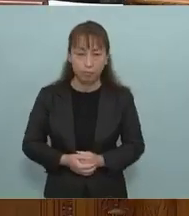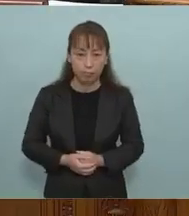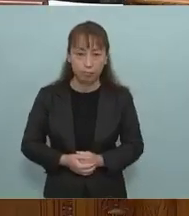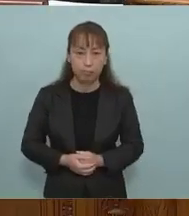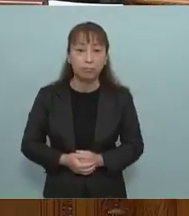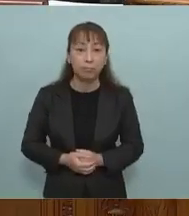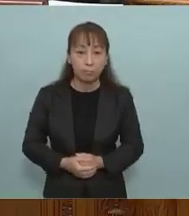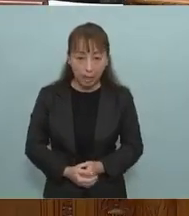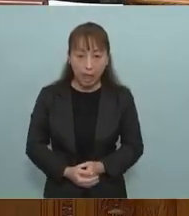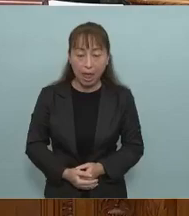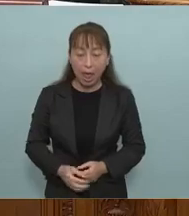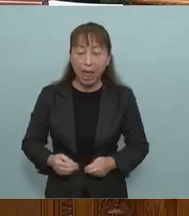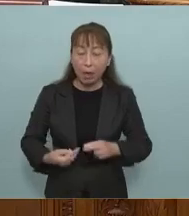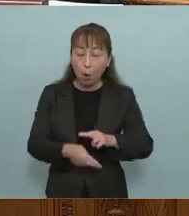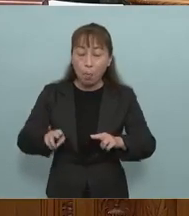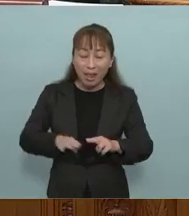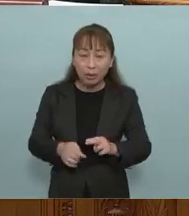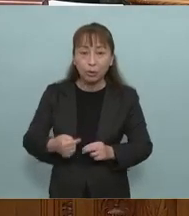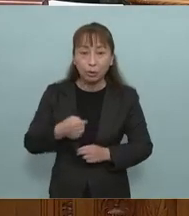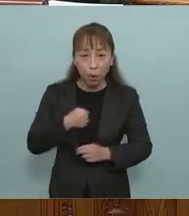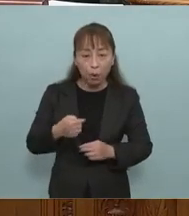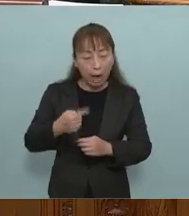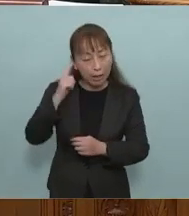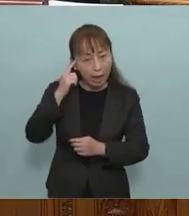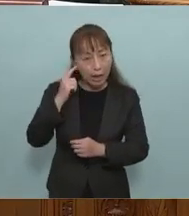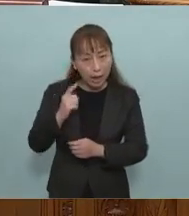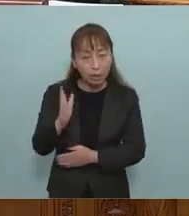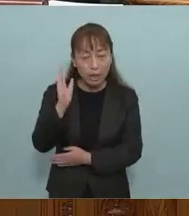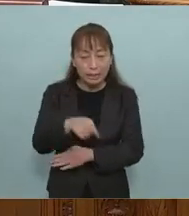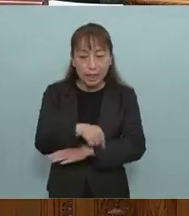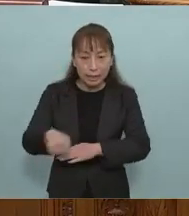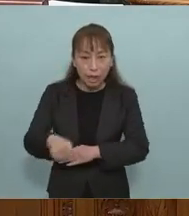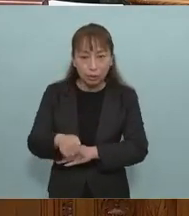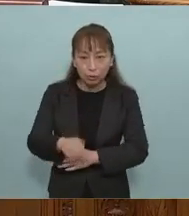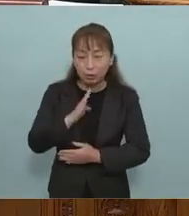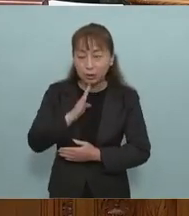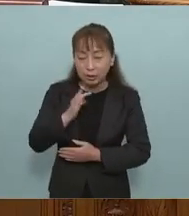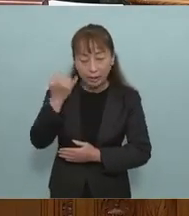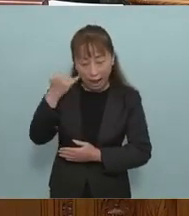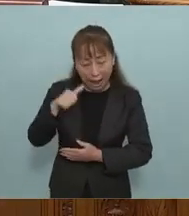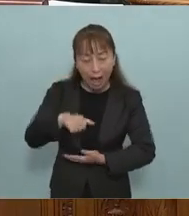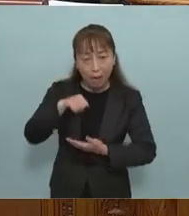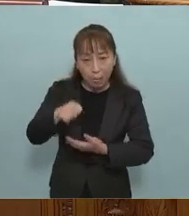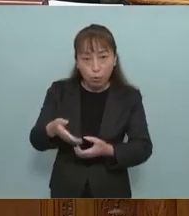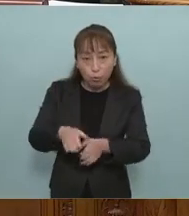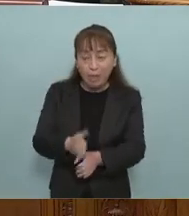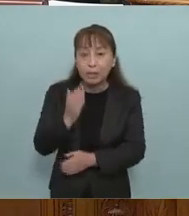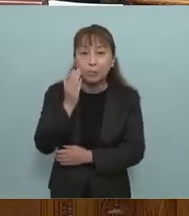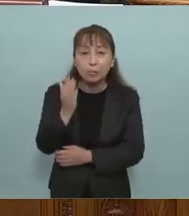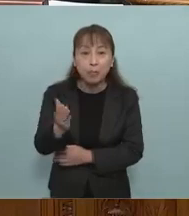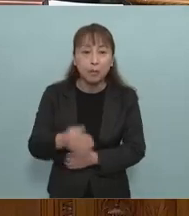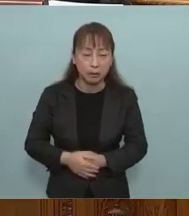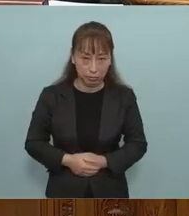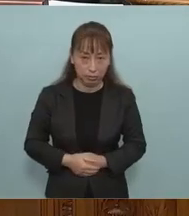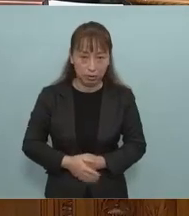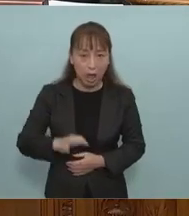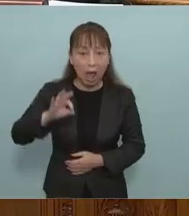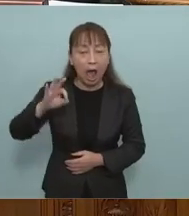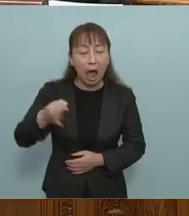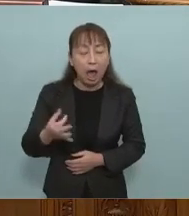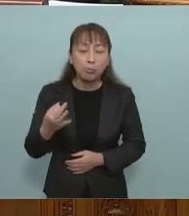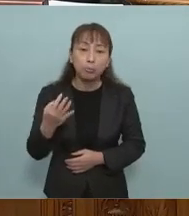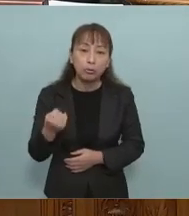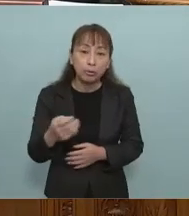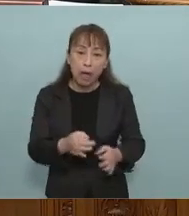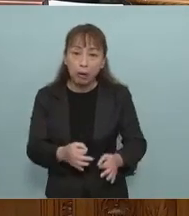下、公明党が考える政策提案を含め、質問をいたします。最初に、物価高騰対